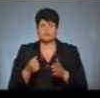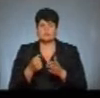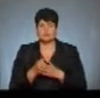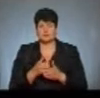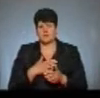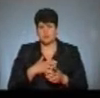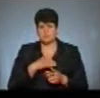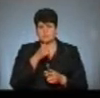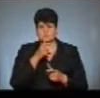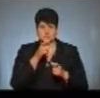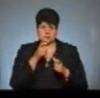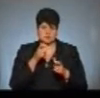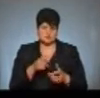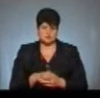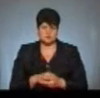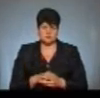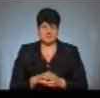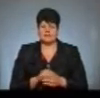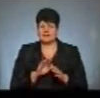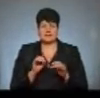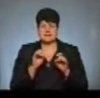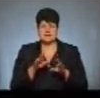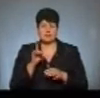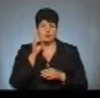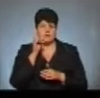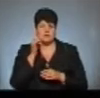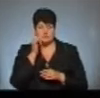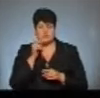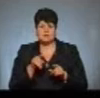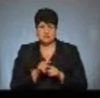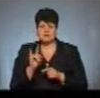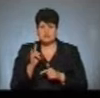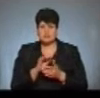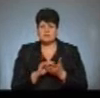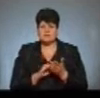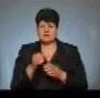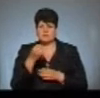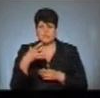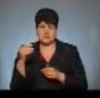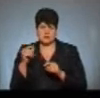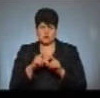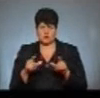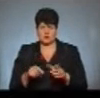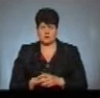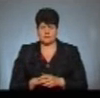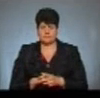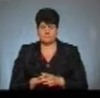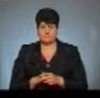до мене, до директора. Також не здав мобільний телефон абітурієнт, який писав тести у 15-й школі.